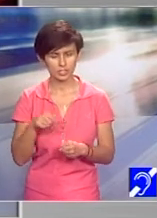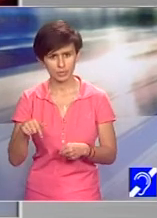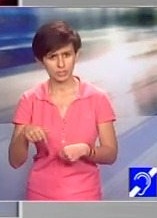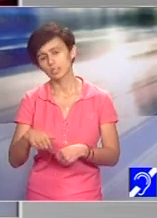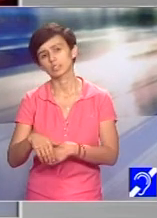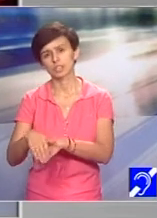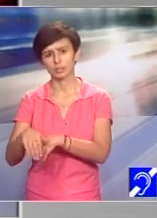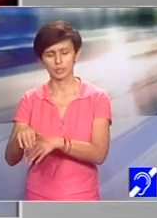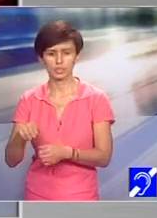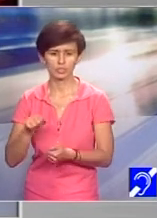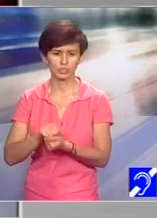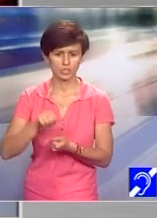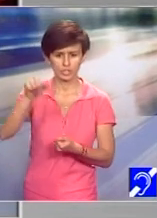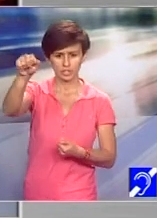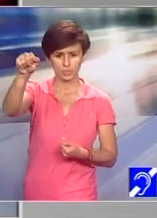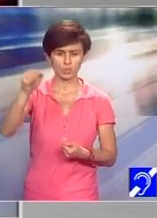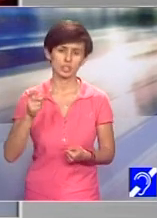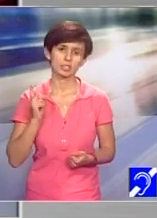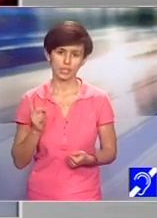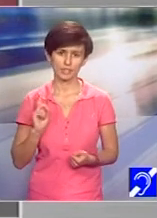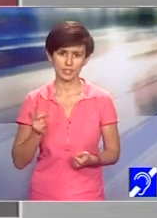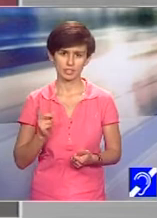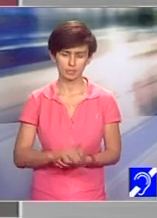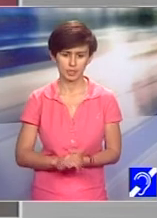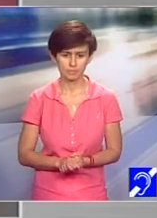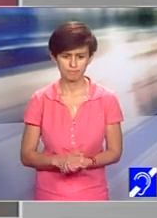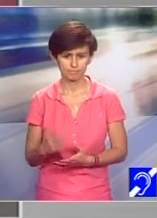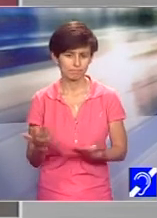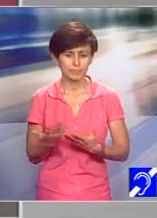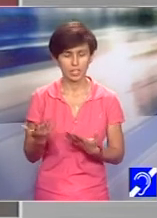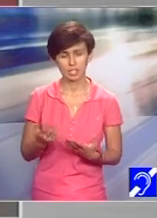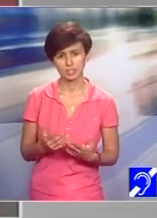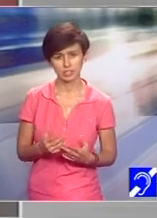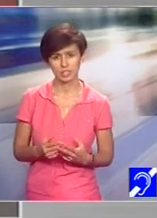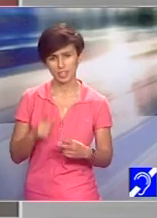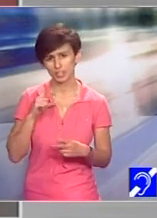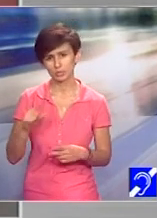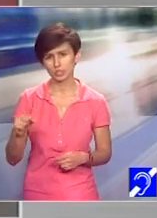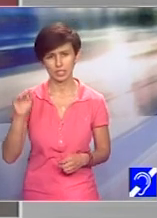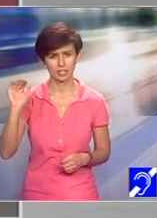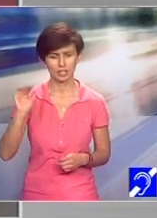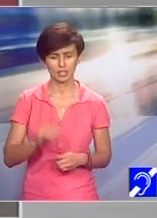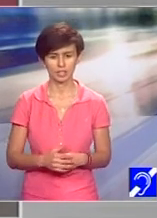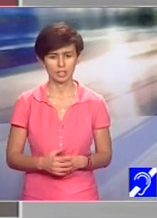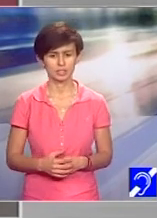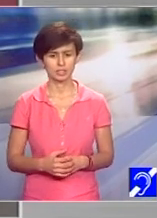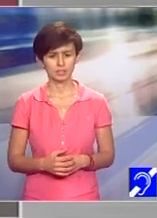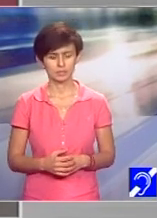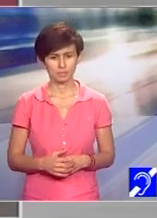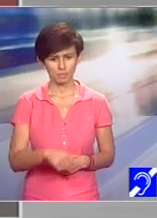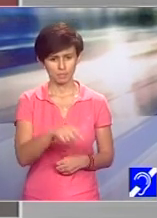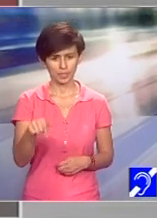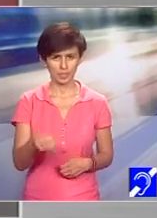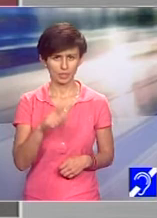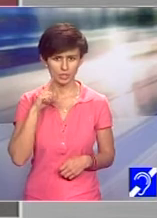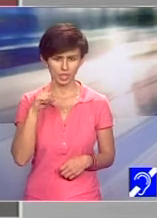l-ați mediatizat. Care e urmare? Ați avut semnale după acest meeting de avertisment? Urmarea noastră este că vom merge la